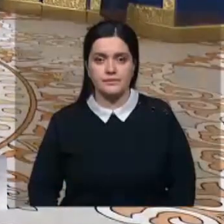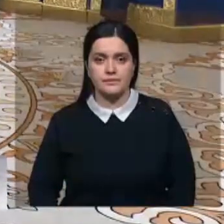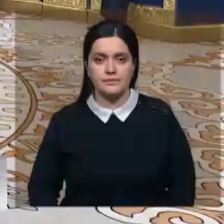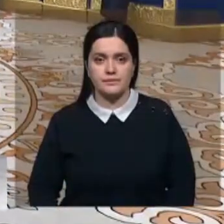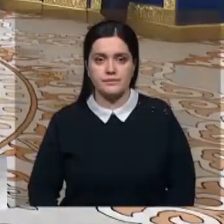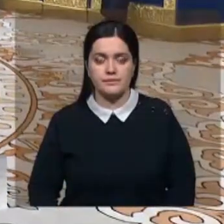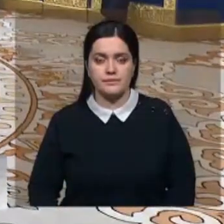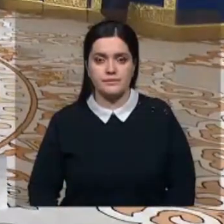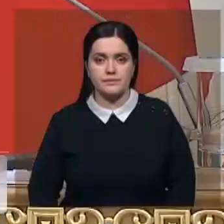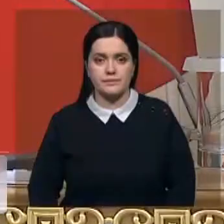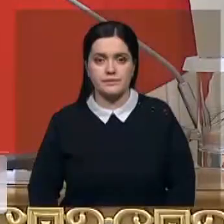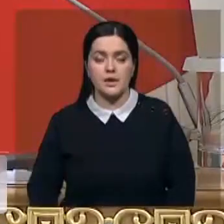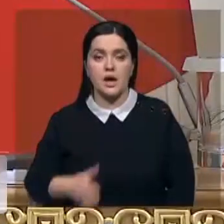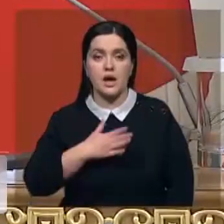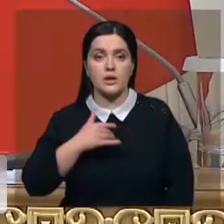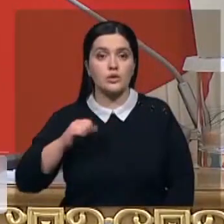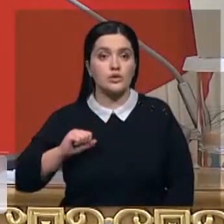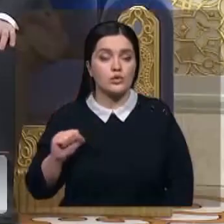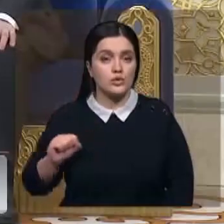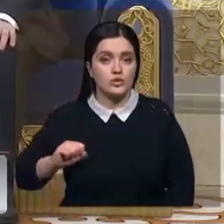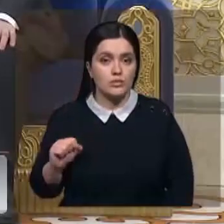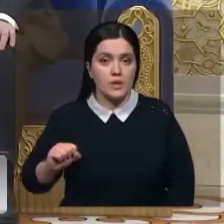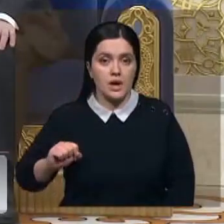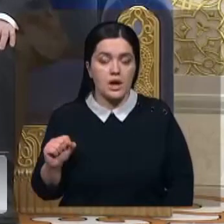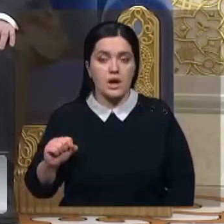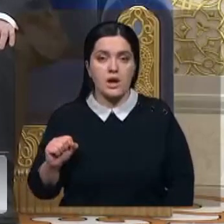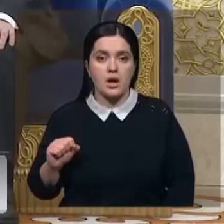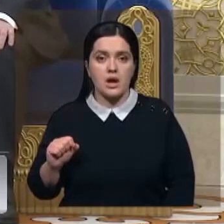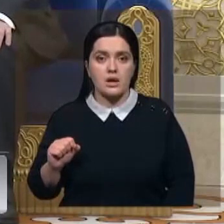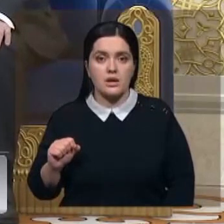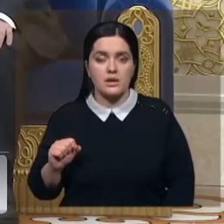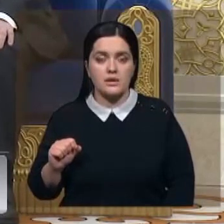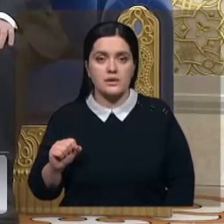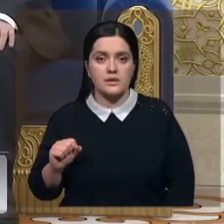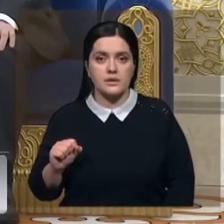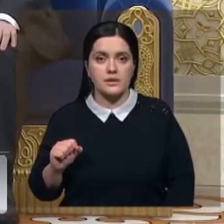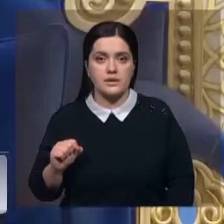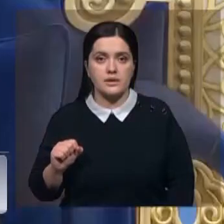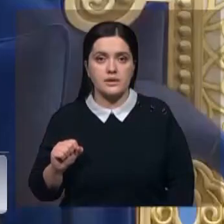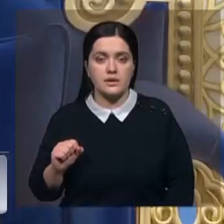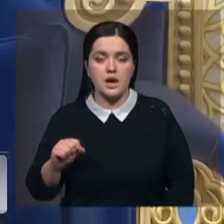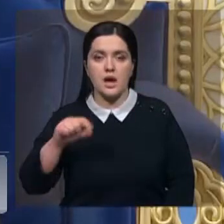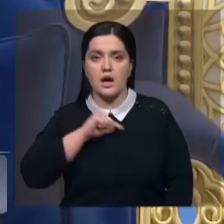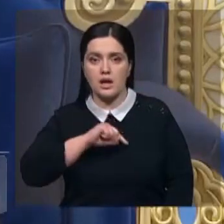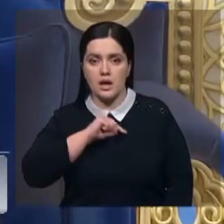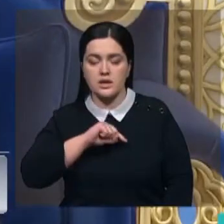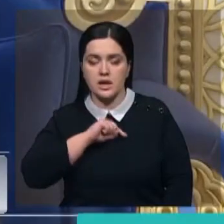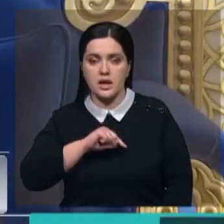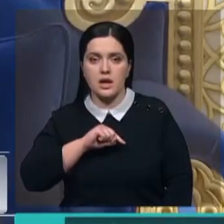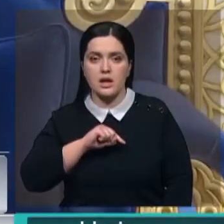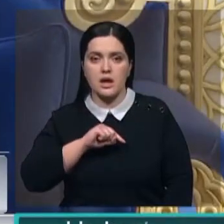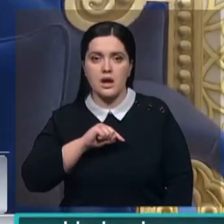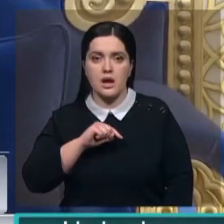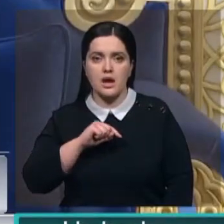Отношения дружбы между нашими государствами носят всепогодный, если так можно выразиться, характер. Показательно,